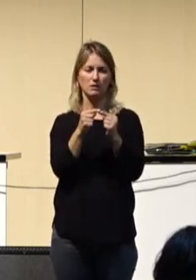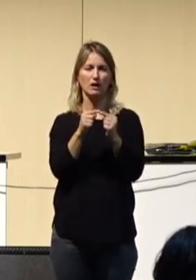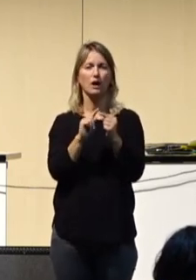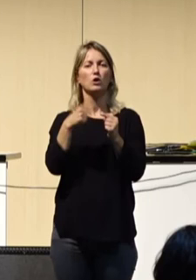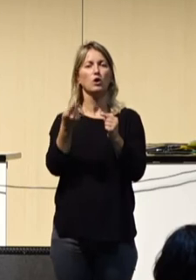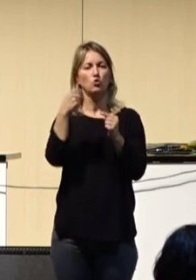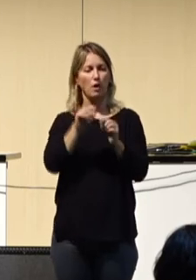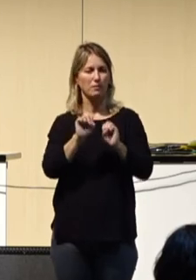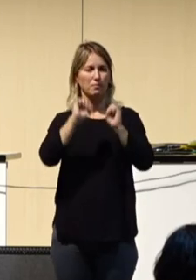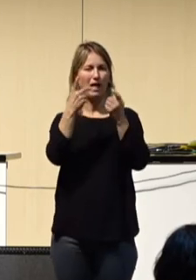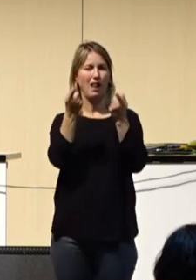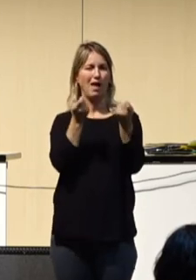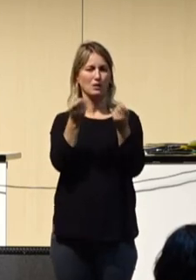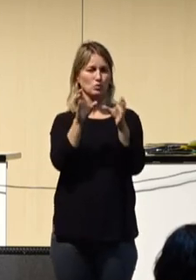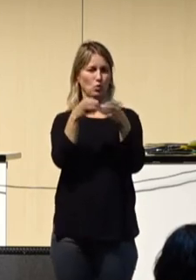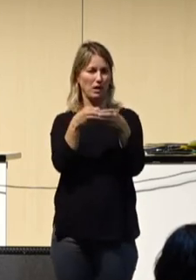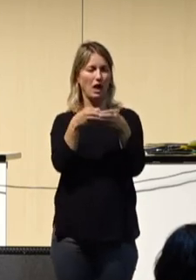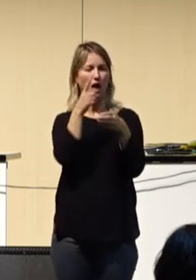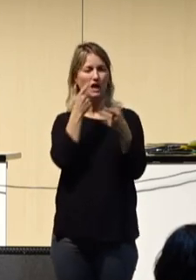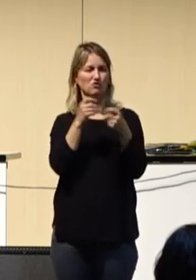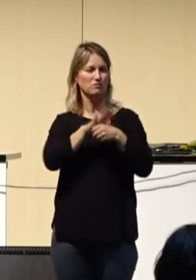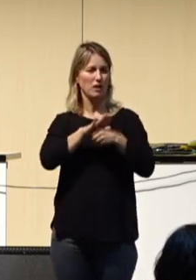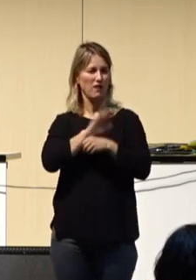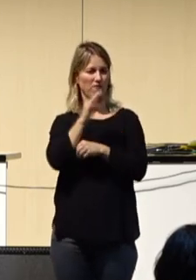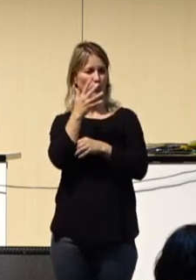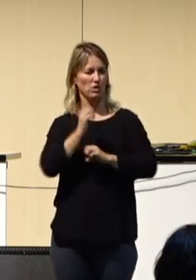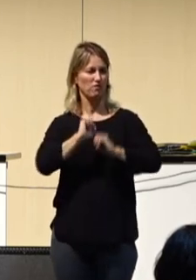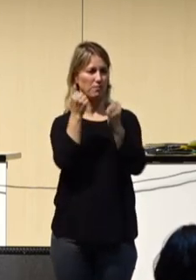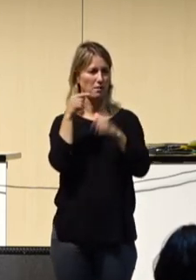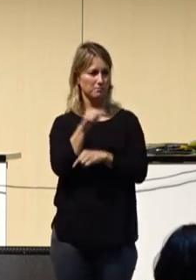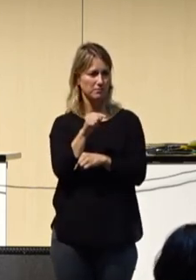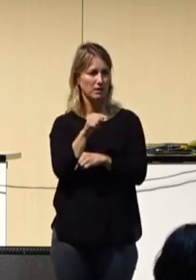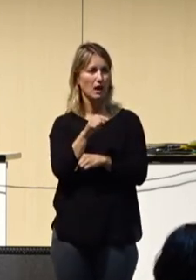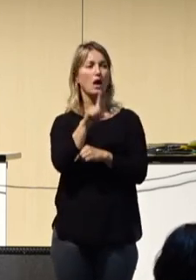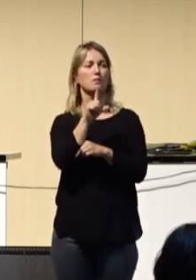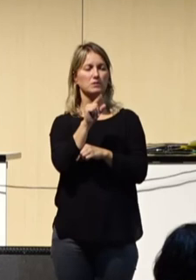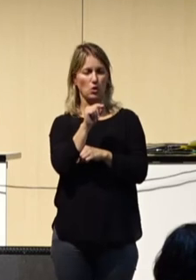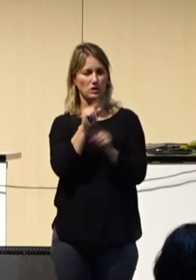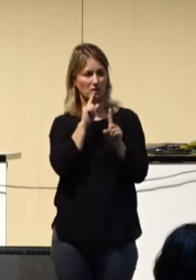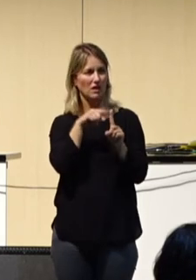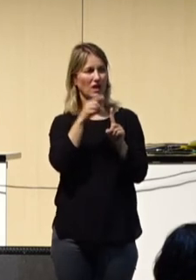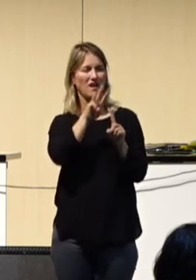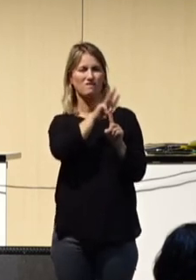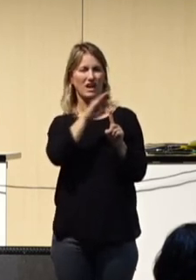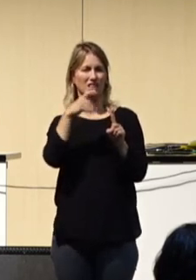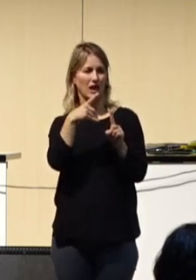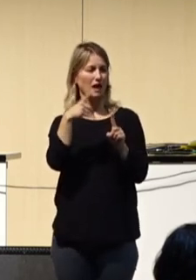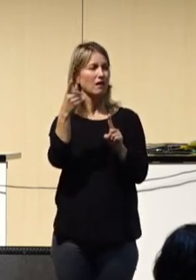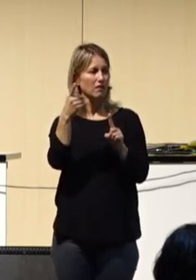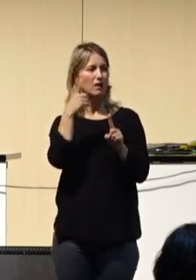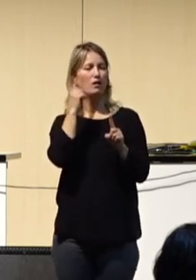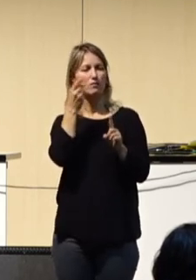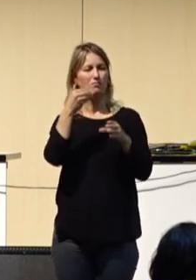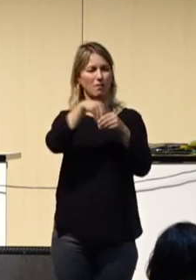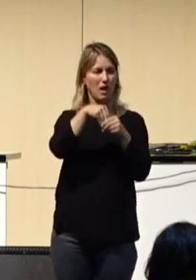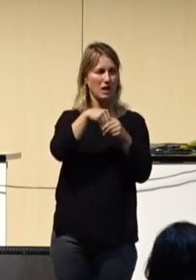Lenkungsgruppe, die vom Geschäftsbereich 5 geführt wird, immer auch in Abstimmung mit den Vertretern der WID und der von ihr